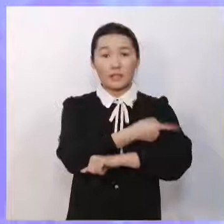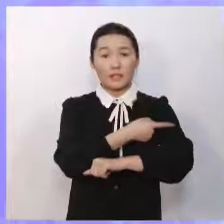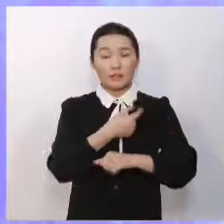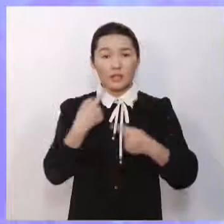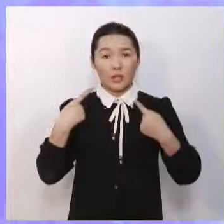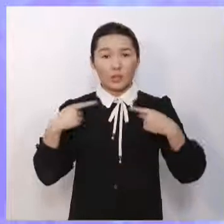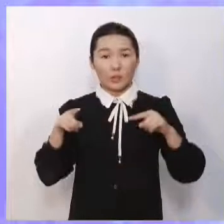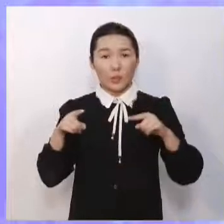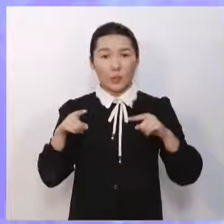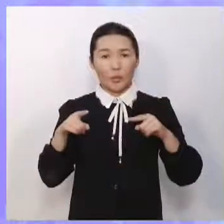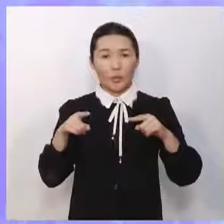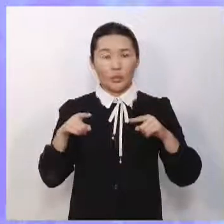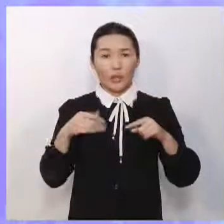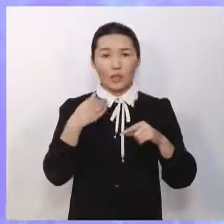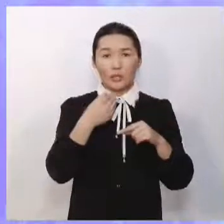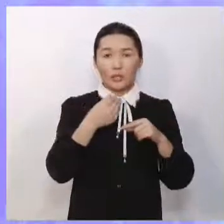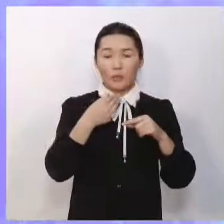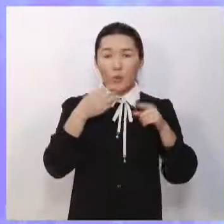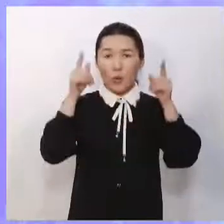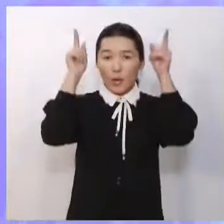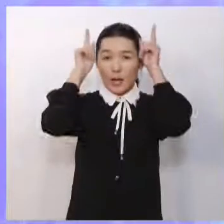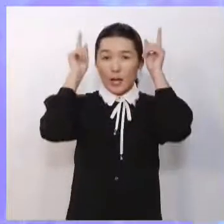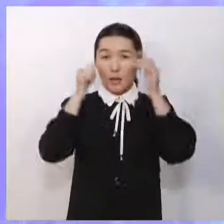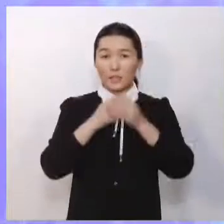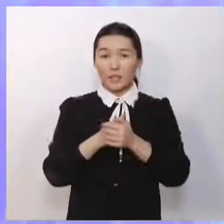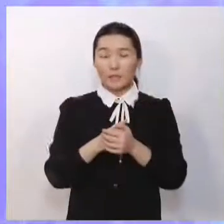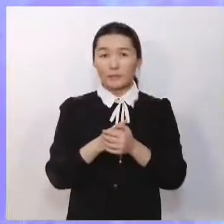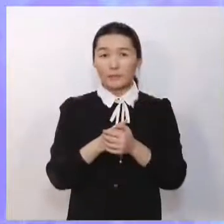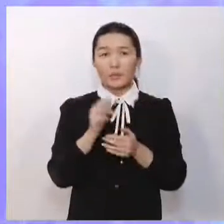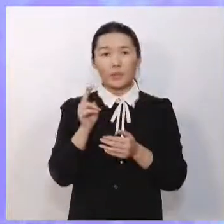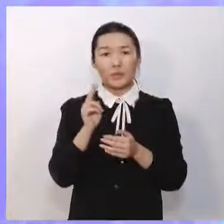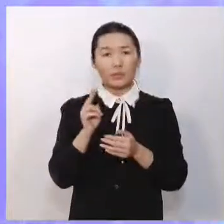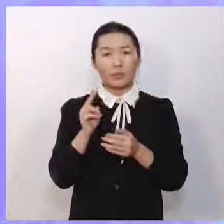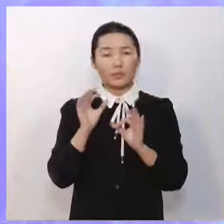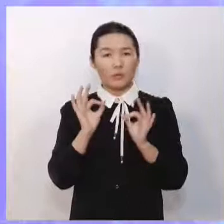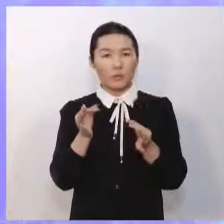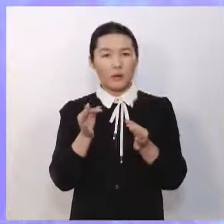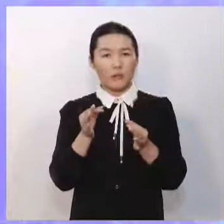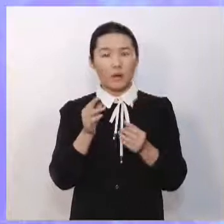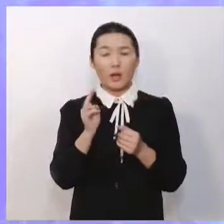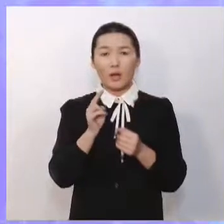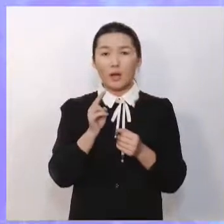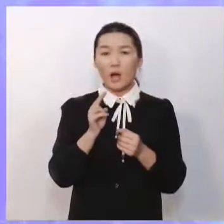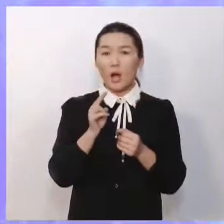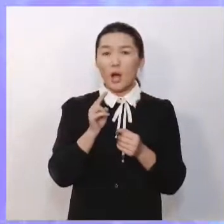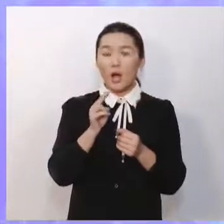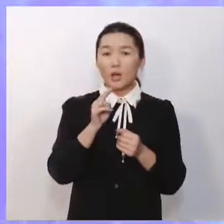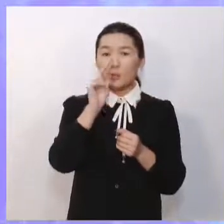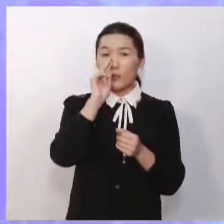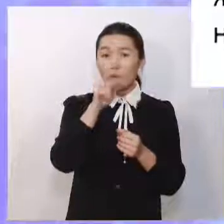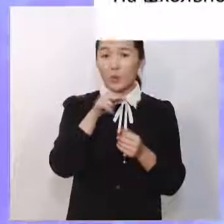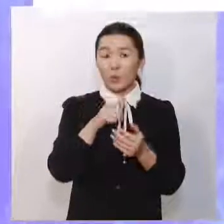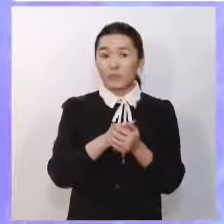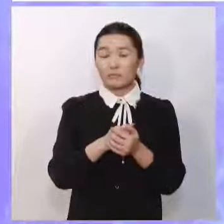Другой его рогами под брюхо подцепил. Кто прав, а кто виновен? Запутанный